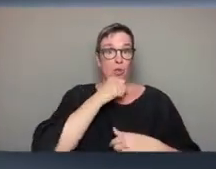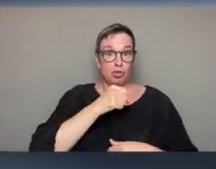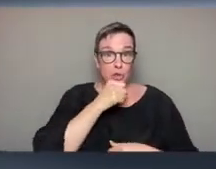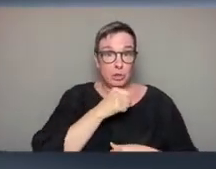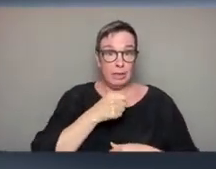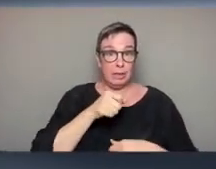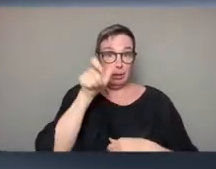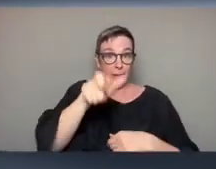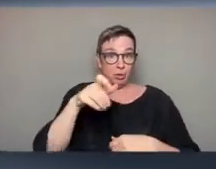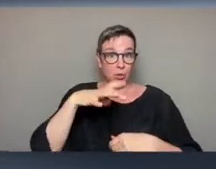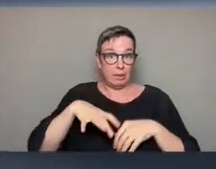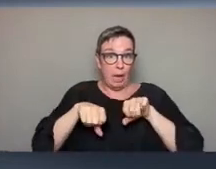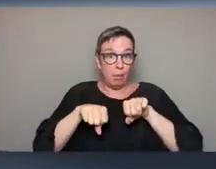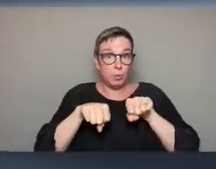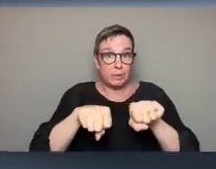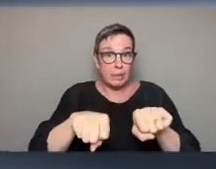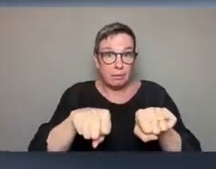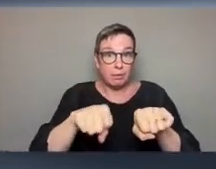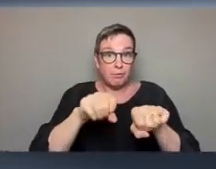familles avec des poussettes, par exemple.